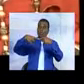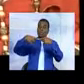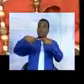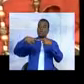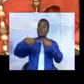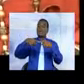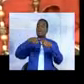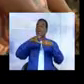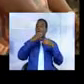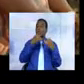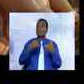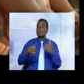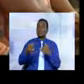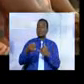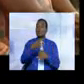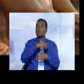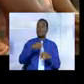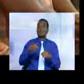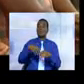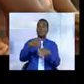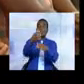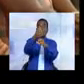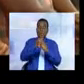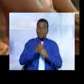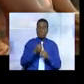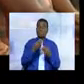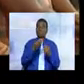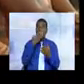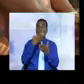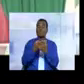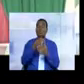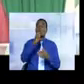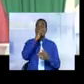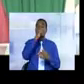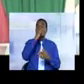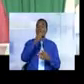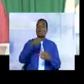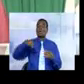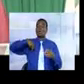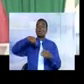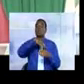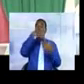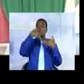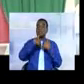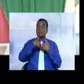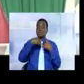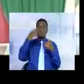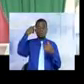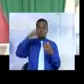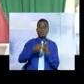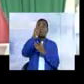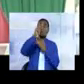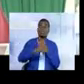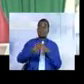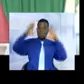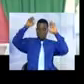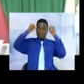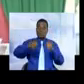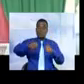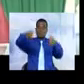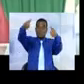a permis de résorber le déficit d'alimentation en eau. Nous avons, dans le cadre du programme présidentiel